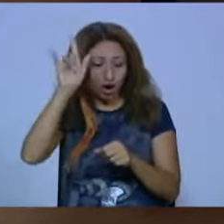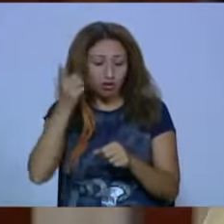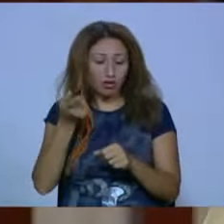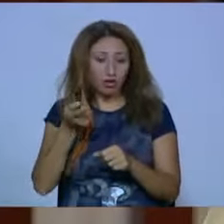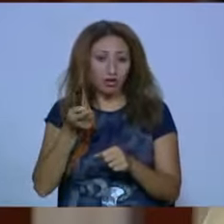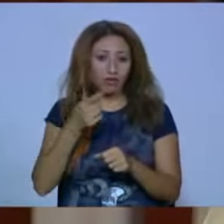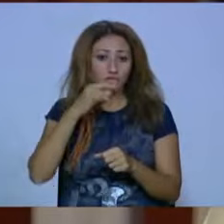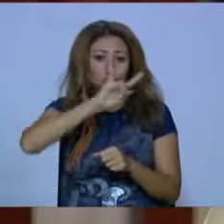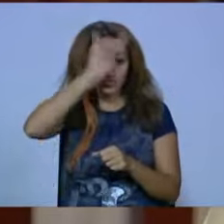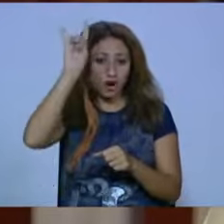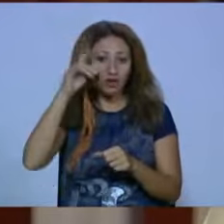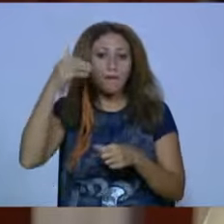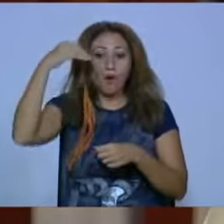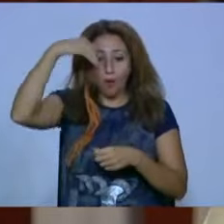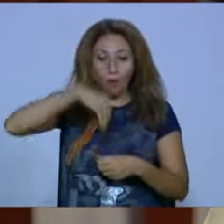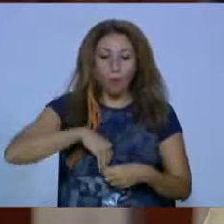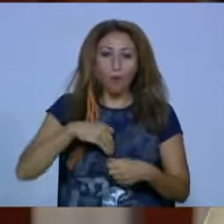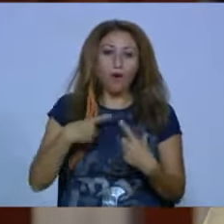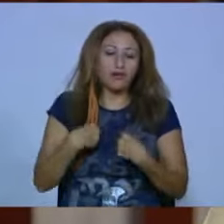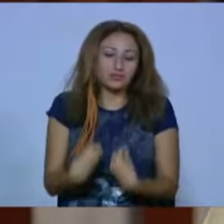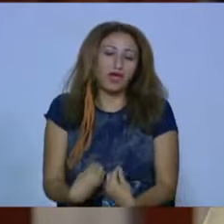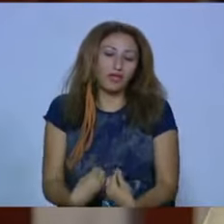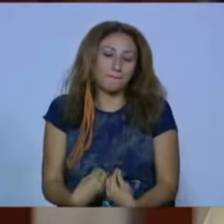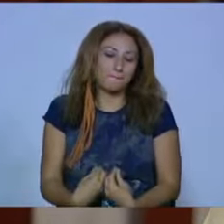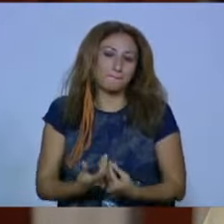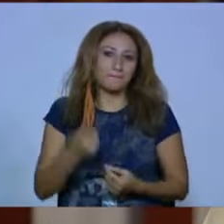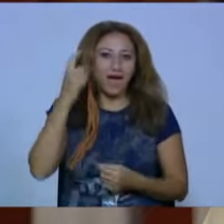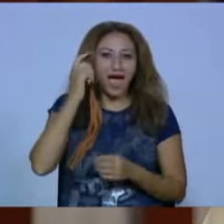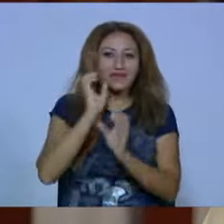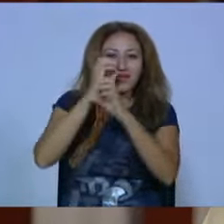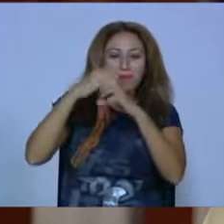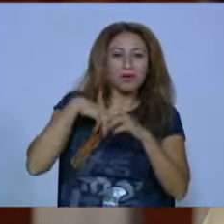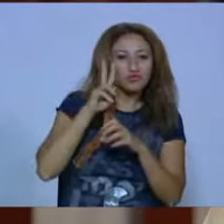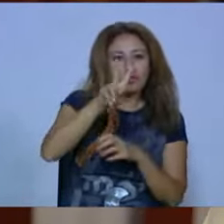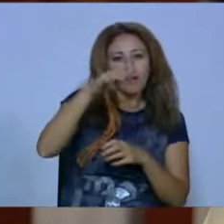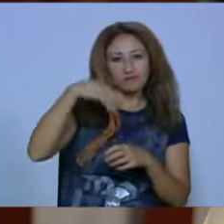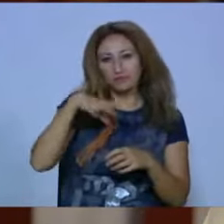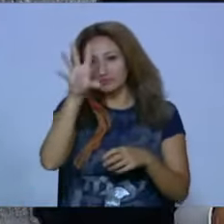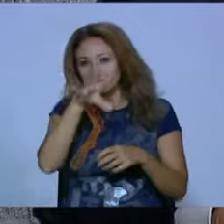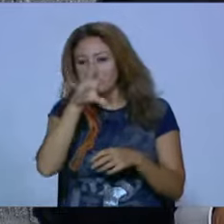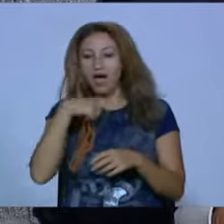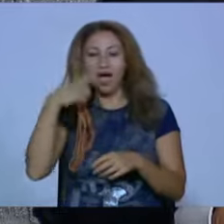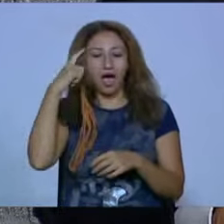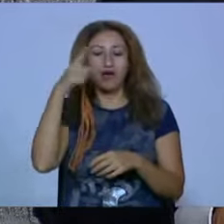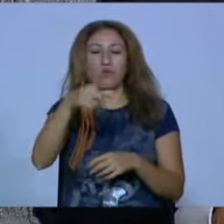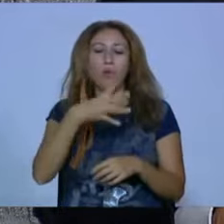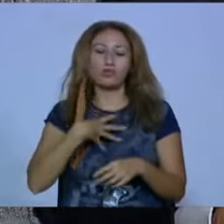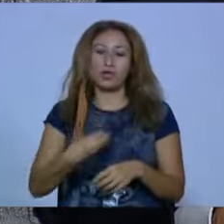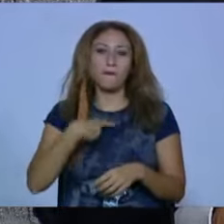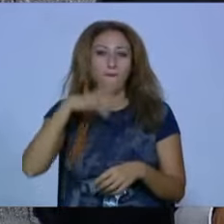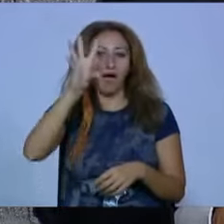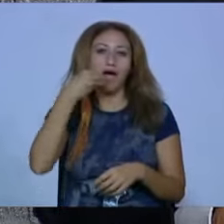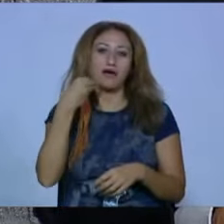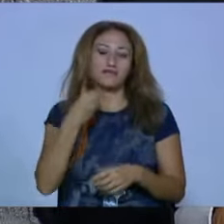اللي جواهم نفسه طيب. اللي جواهم هو اللي بيطلع للمتفرج. صحيح صحيح. فده اللي